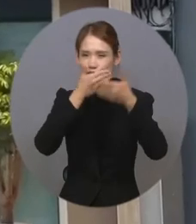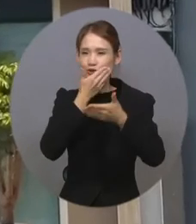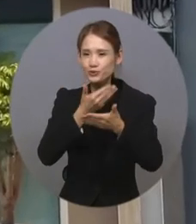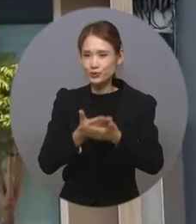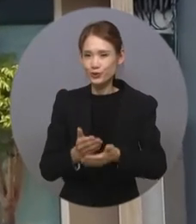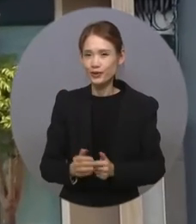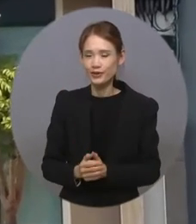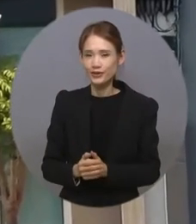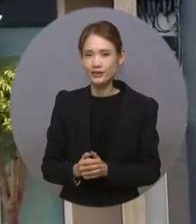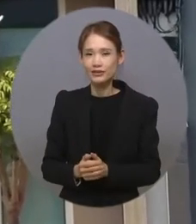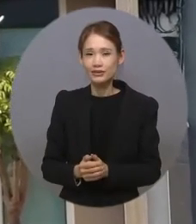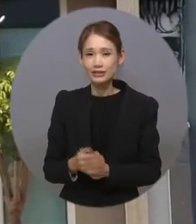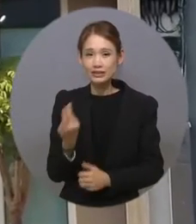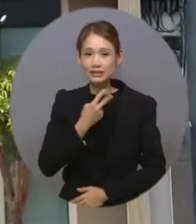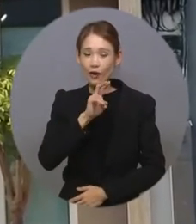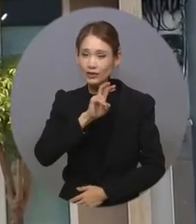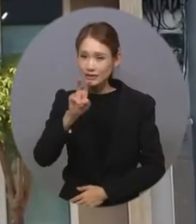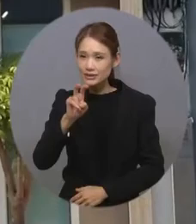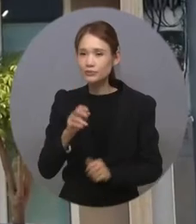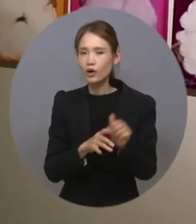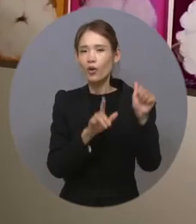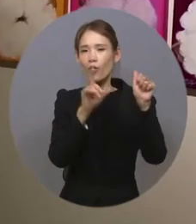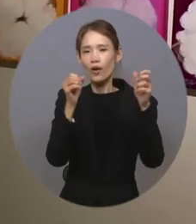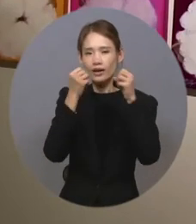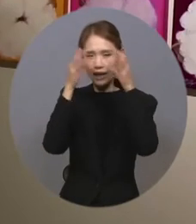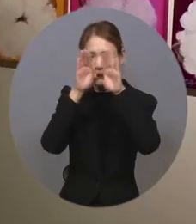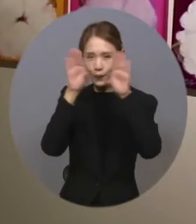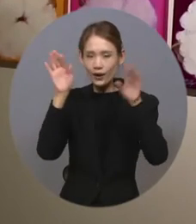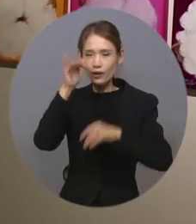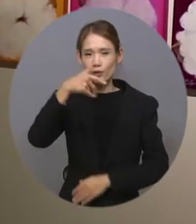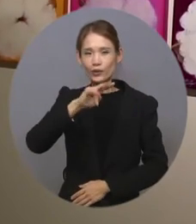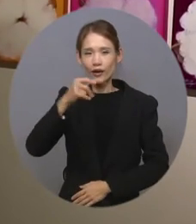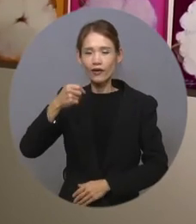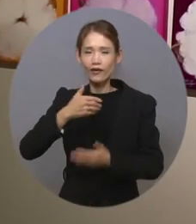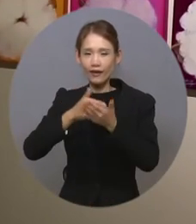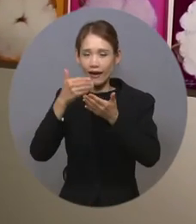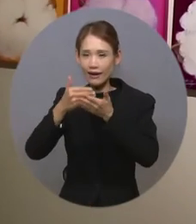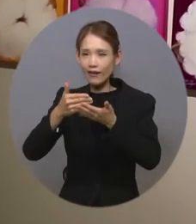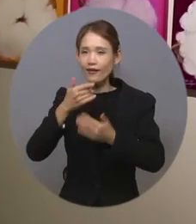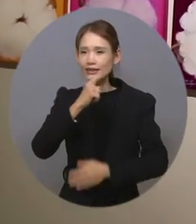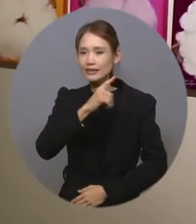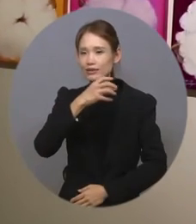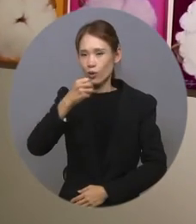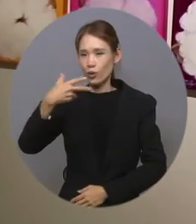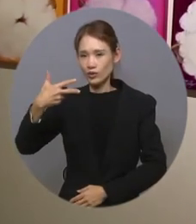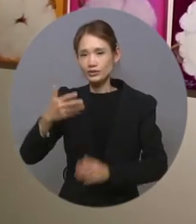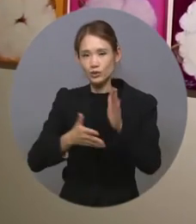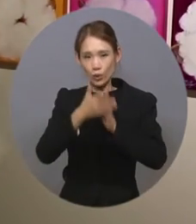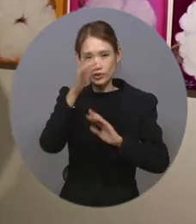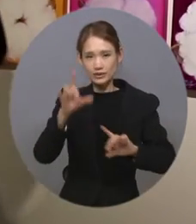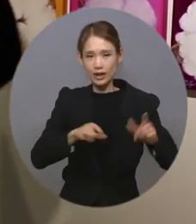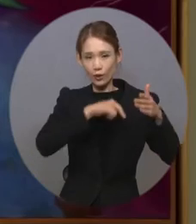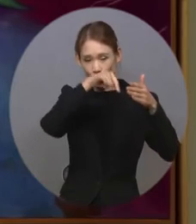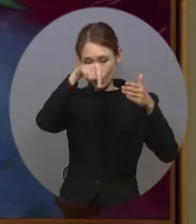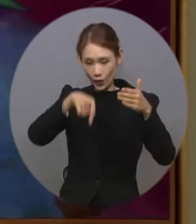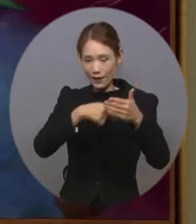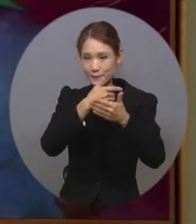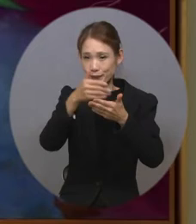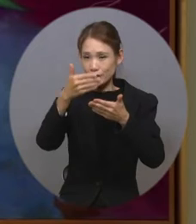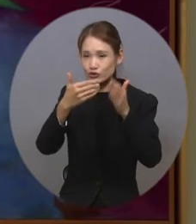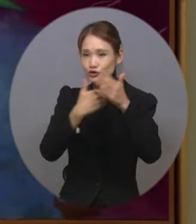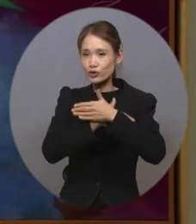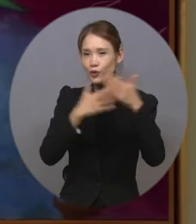합니다. 지난 2020년 5월 개관한 곡성 갤러리 107은 도심 생활 속 공간에 미술관을